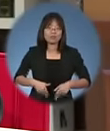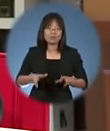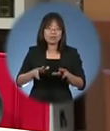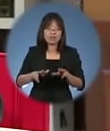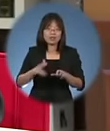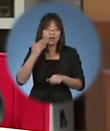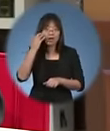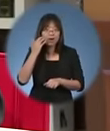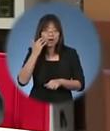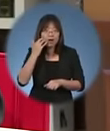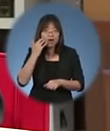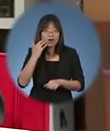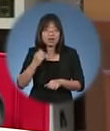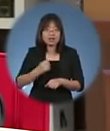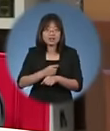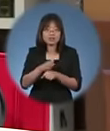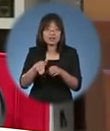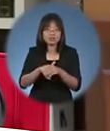지금 우리나라가 지금